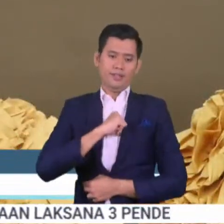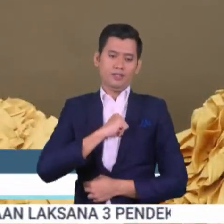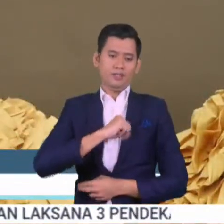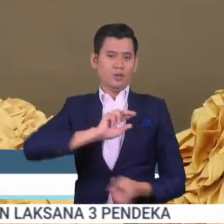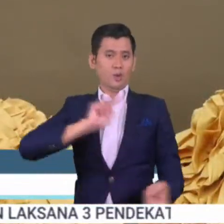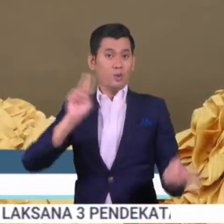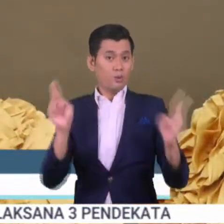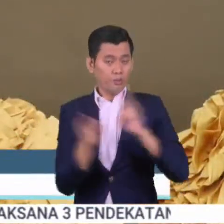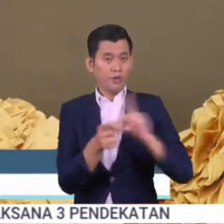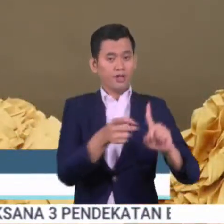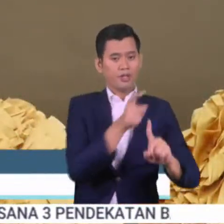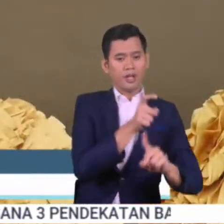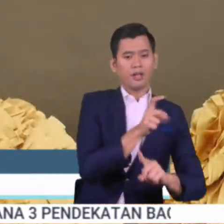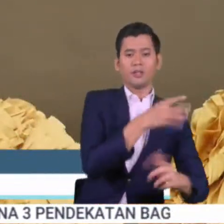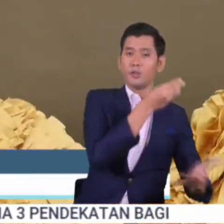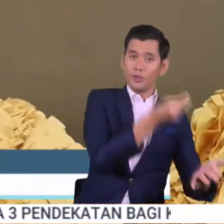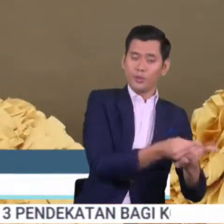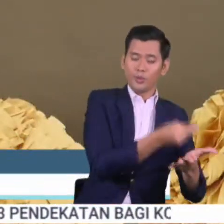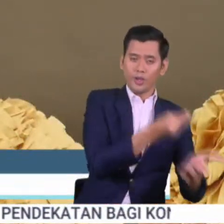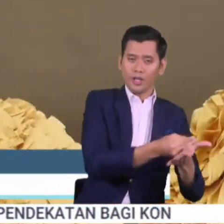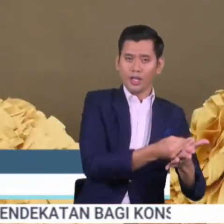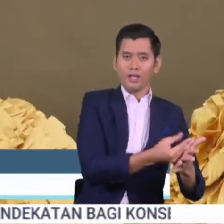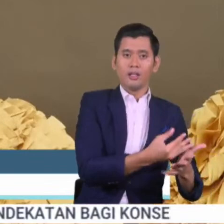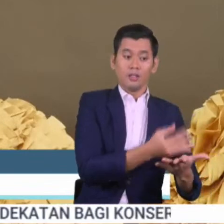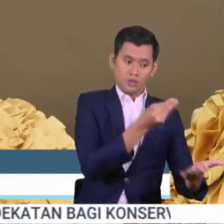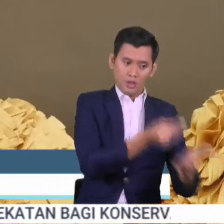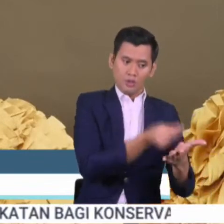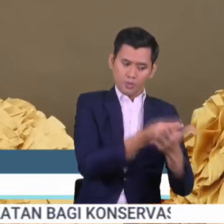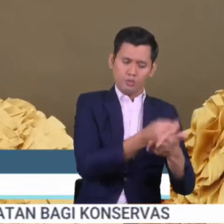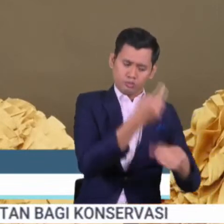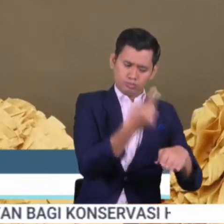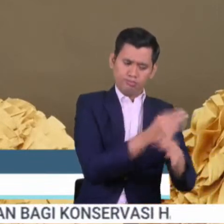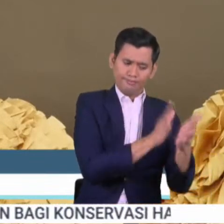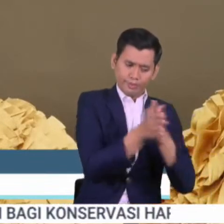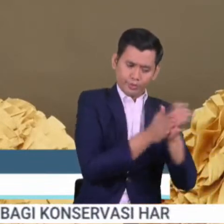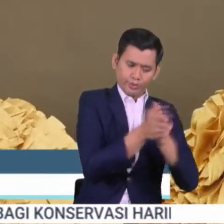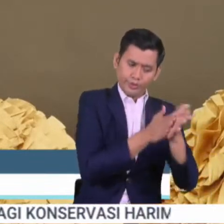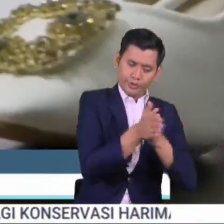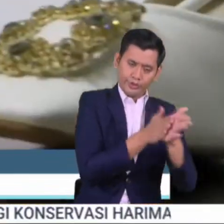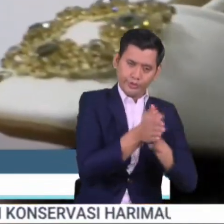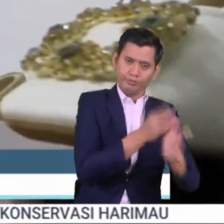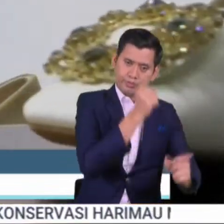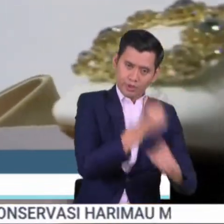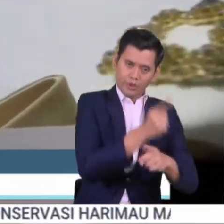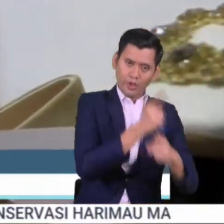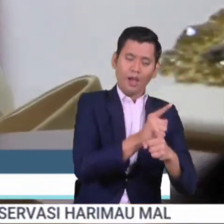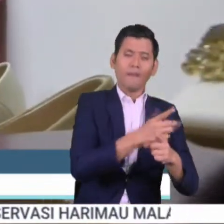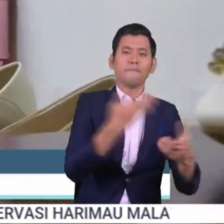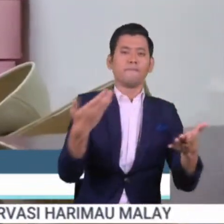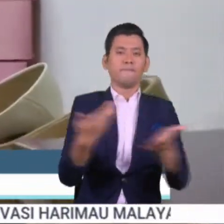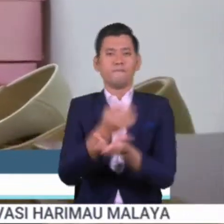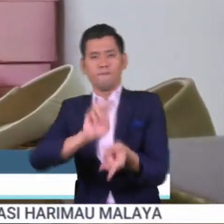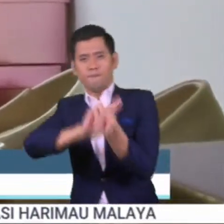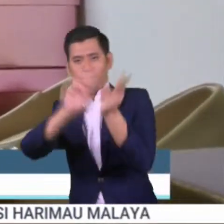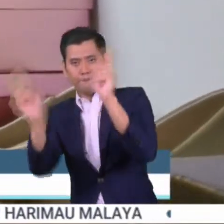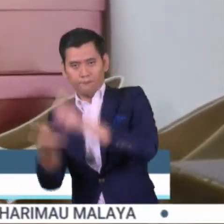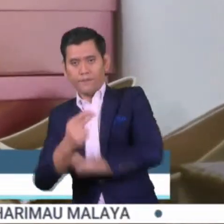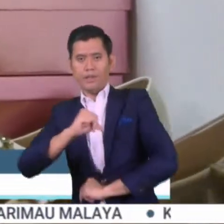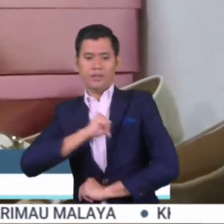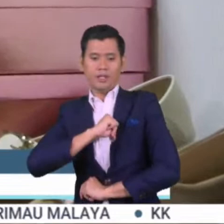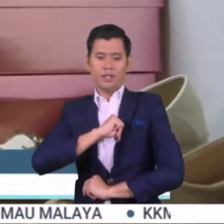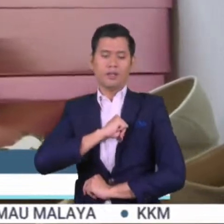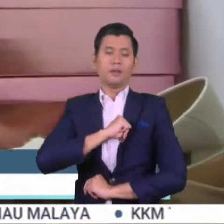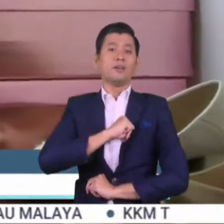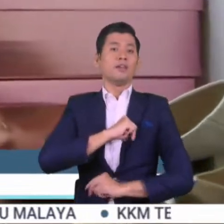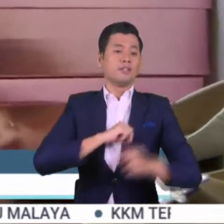saya daripada modal yang saya dapat tu saya manfaatkan betul-betul. Memang saya tak pakai apa-apa pun masa tu. Bermula dengan pembiayaan